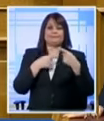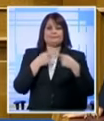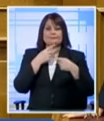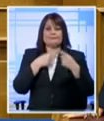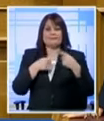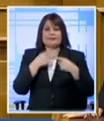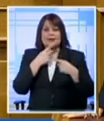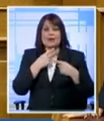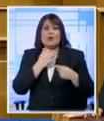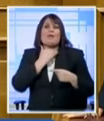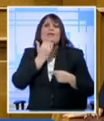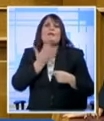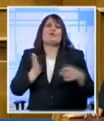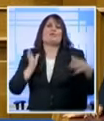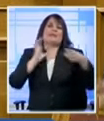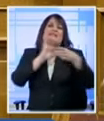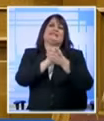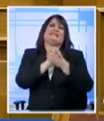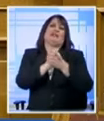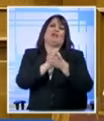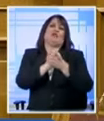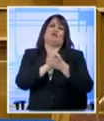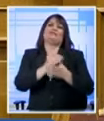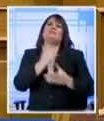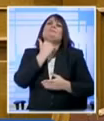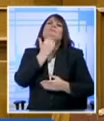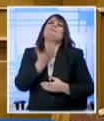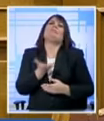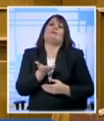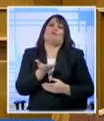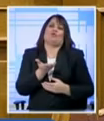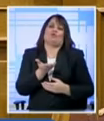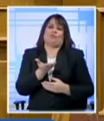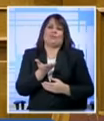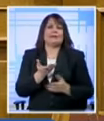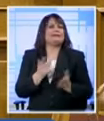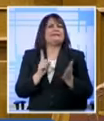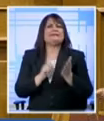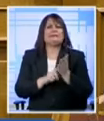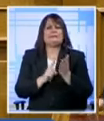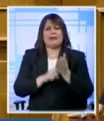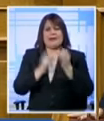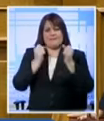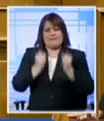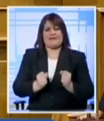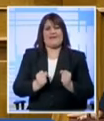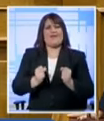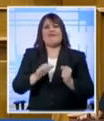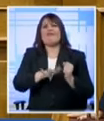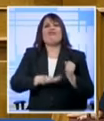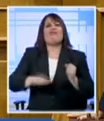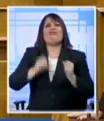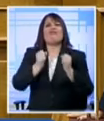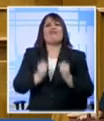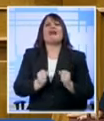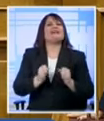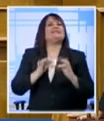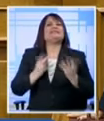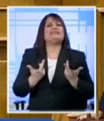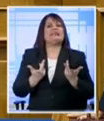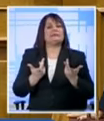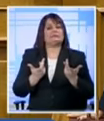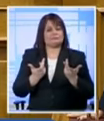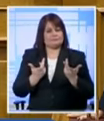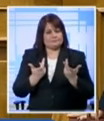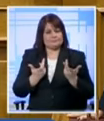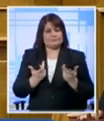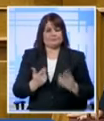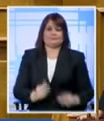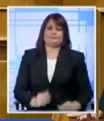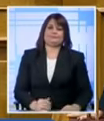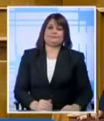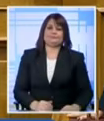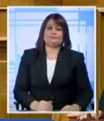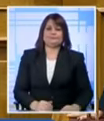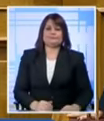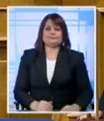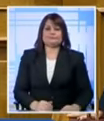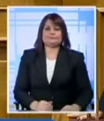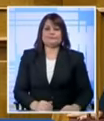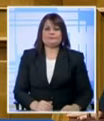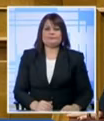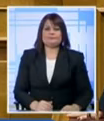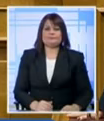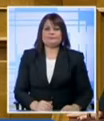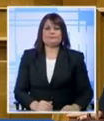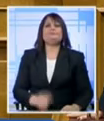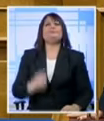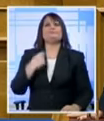προσπάθεια συνεννόησης. Και ποια πρέπει να είναι η βάση αυτής της συνεννόησης, κυρίες και κύριοι συνάδελφοι? Η βάση αυτής της συνεννόησης